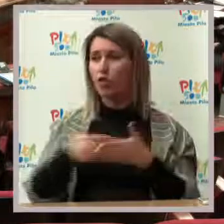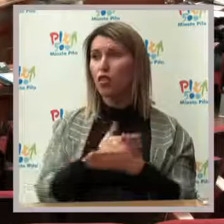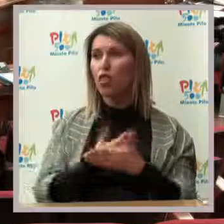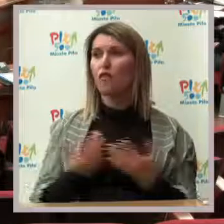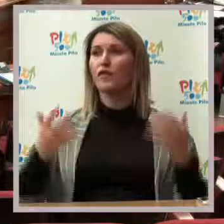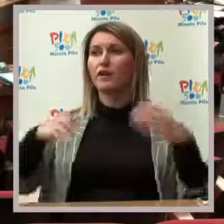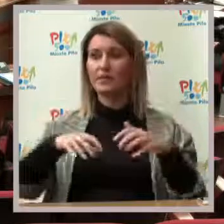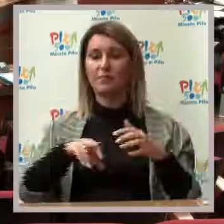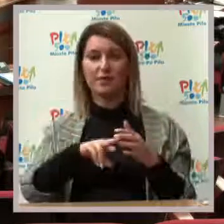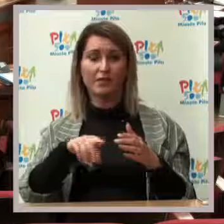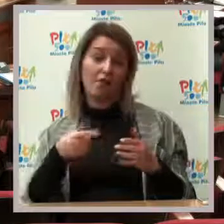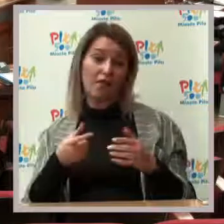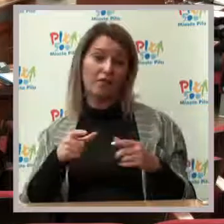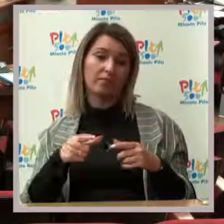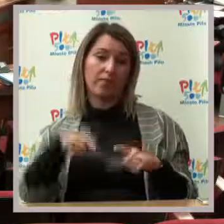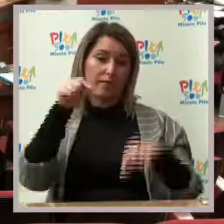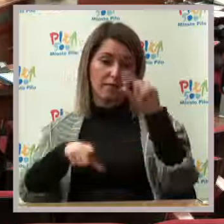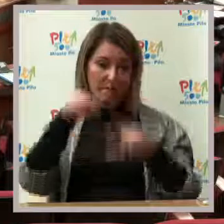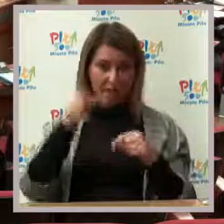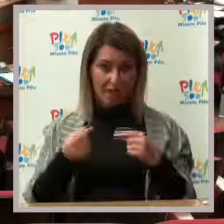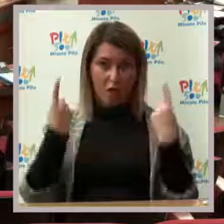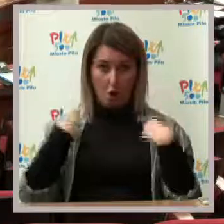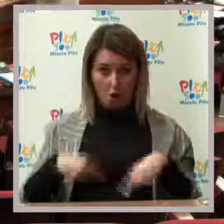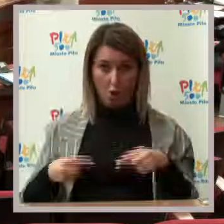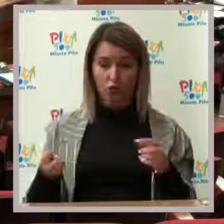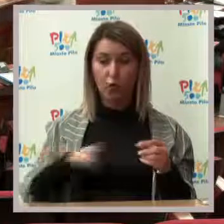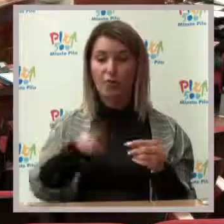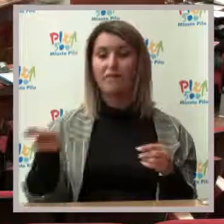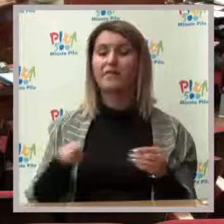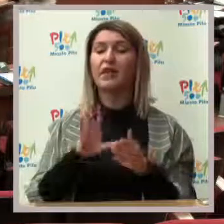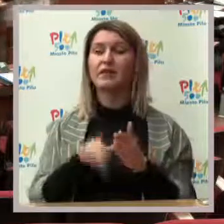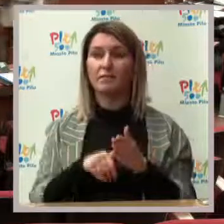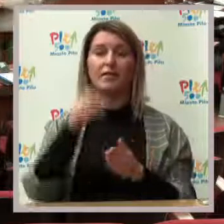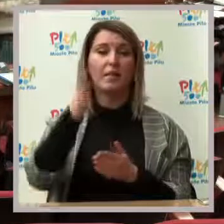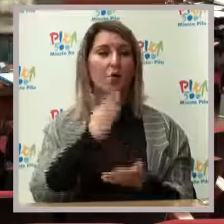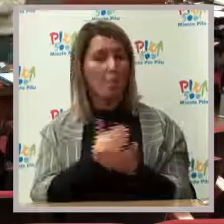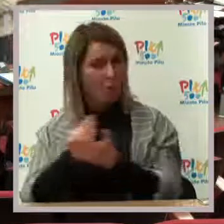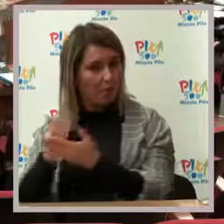sport w Pile, w tym mój czy nasz klub, decyzjami